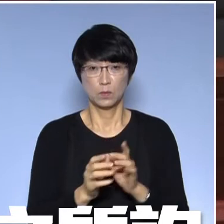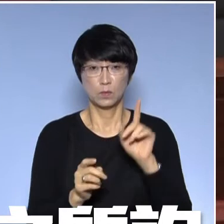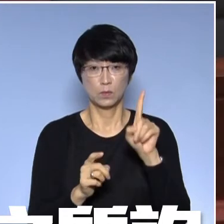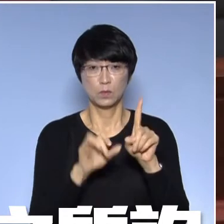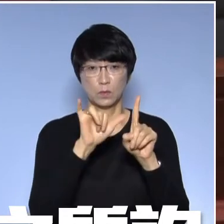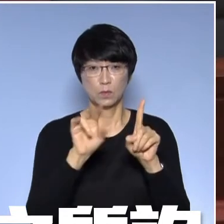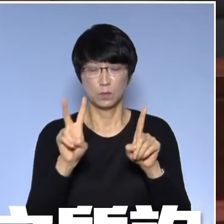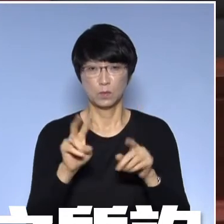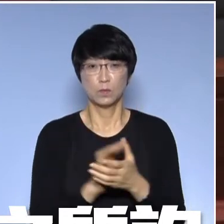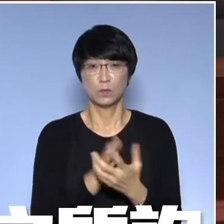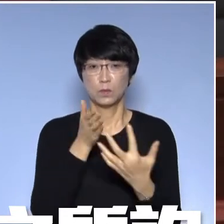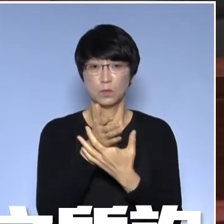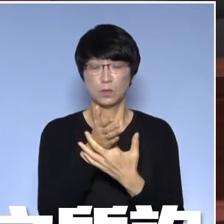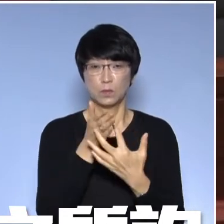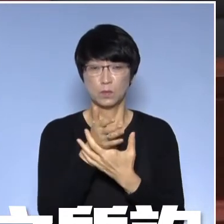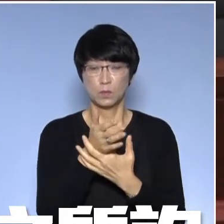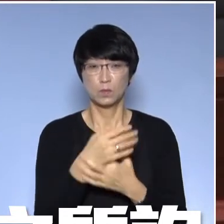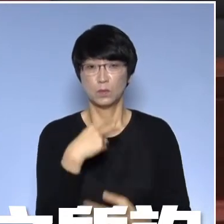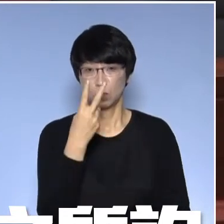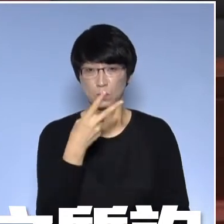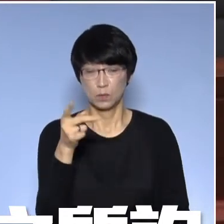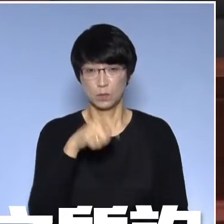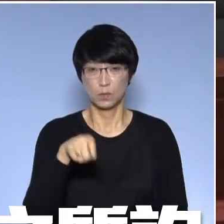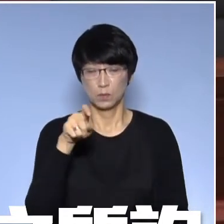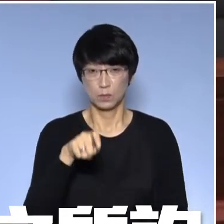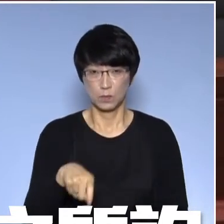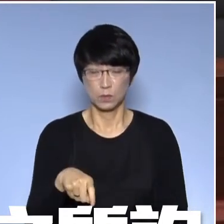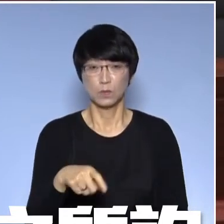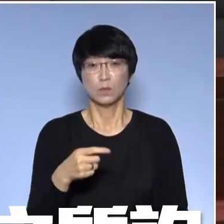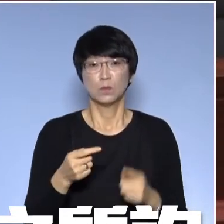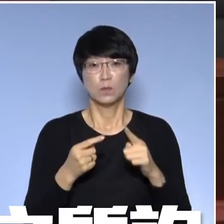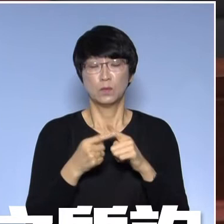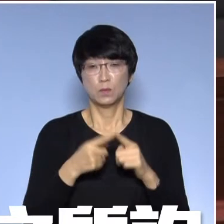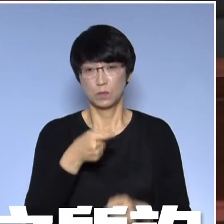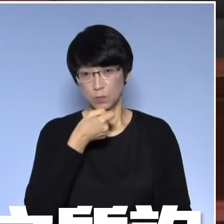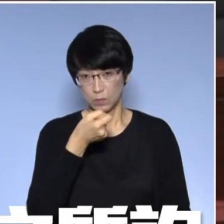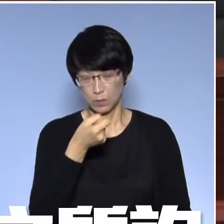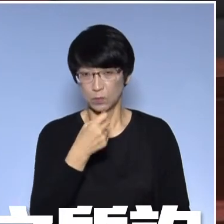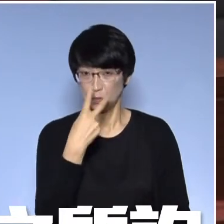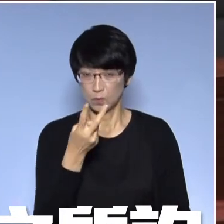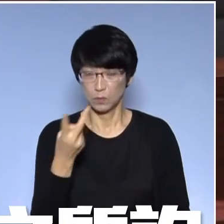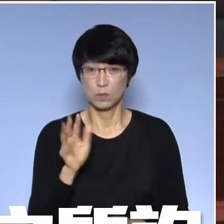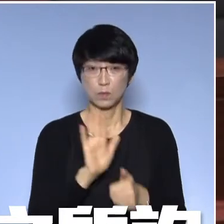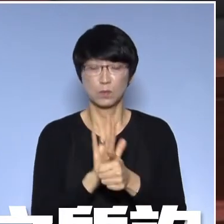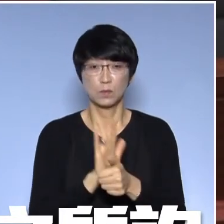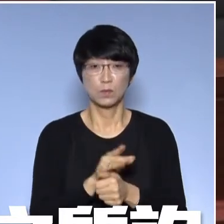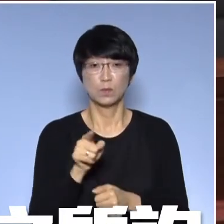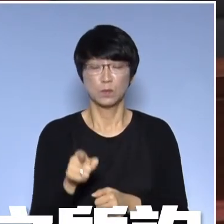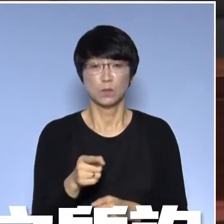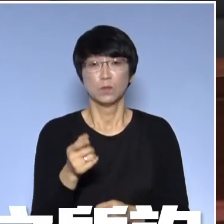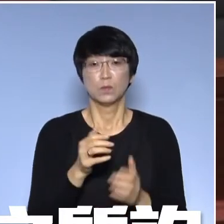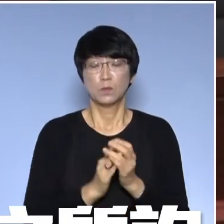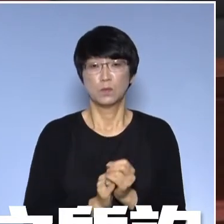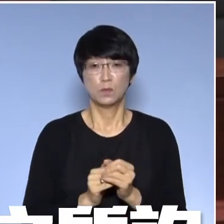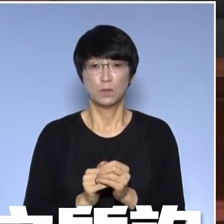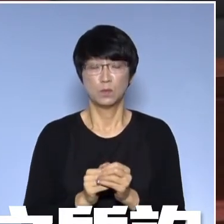嘅外展服務，探訪露宿者超過9050人次，同埋協助咗54名嘅露宿者上樓。當然救世